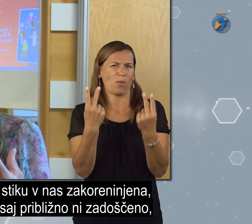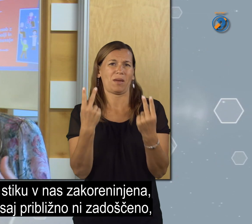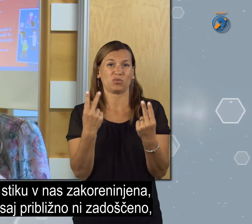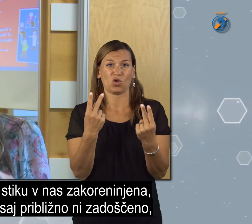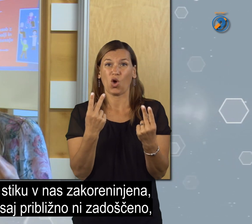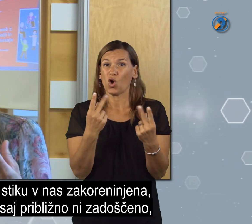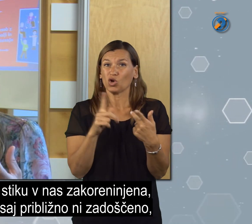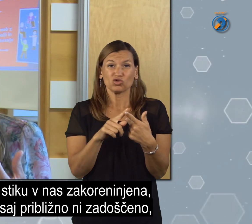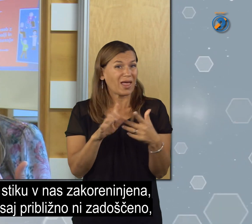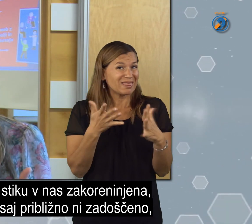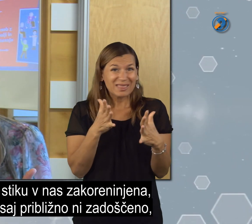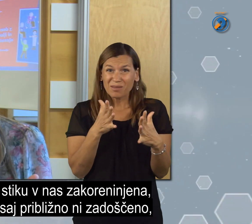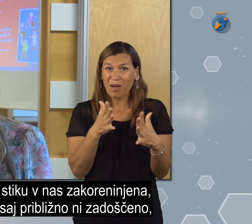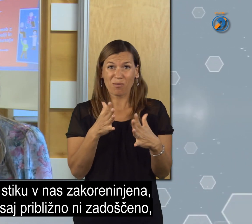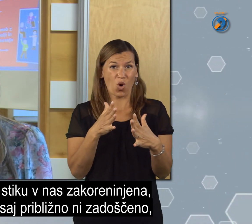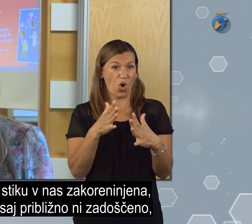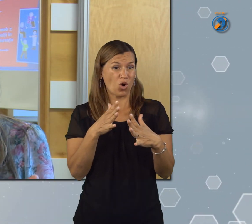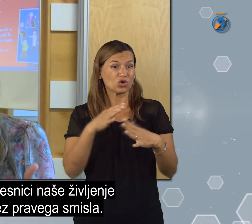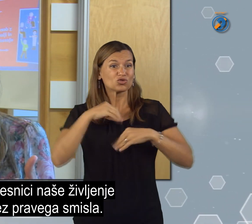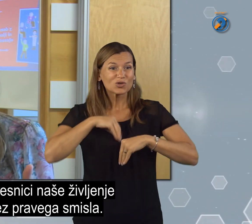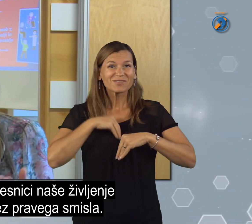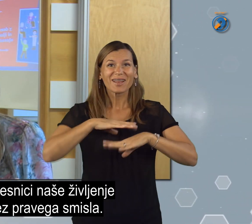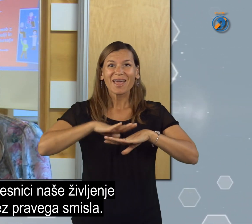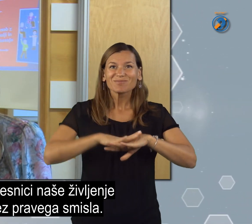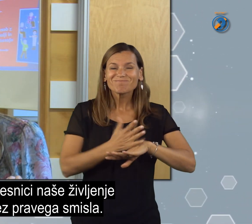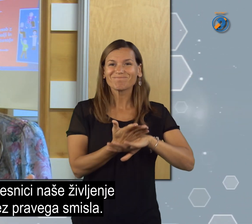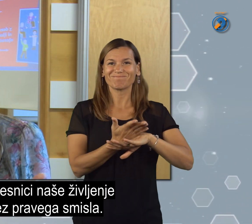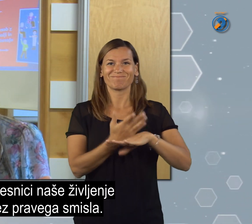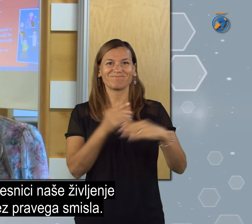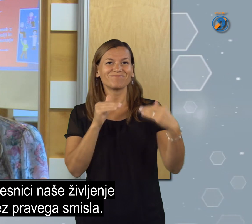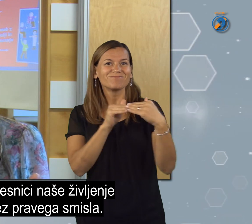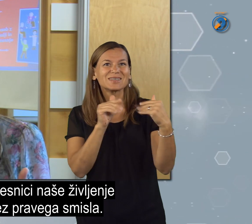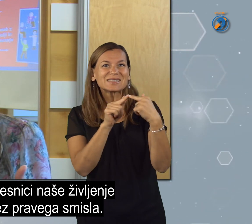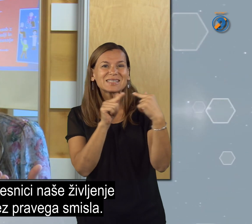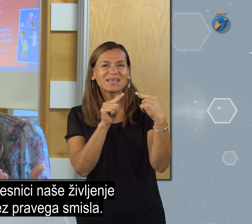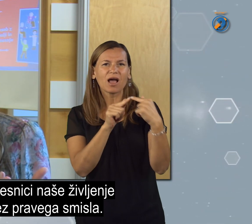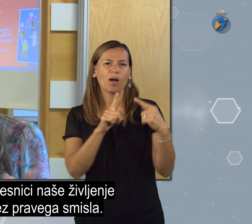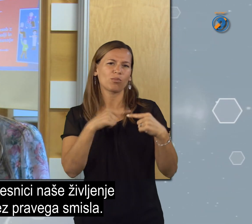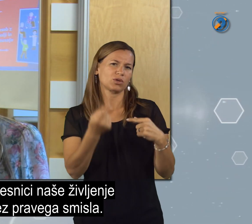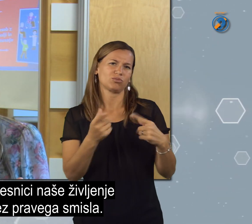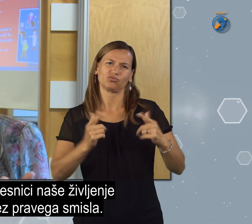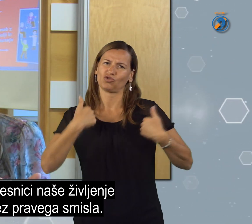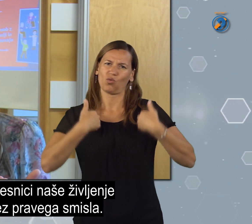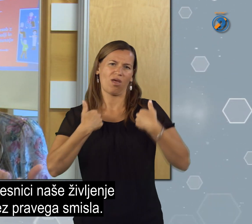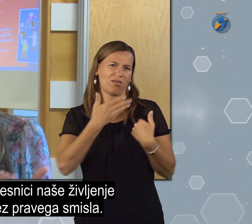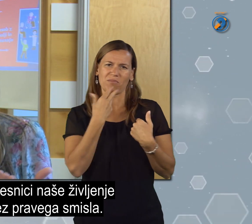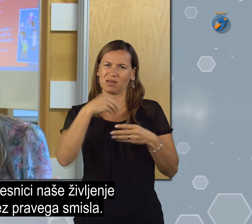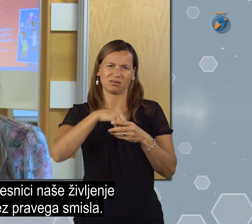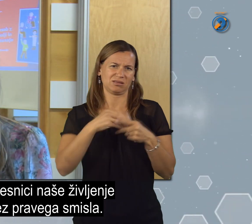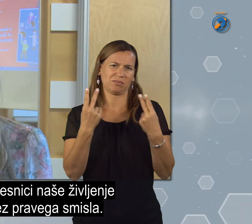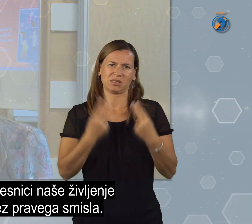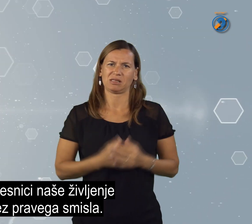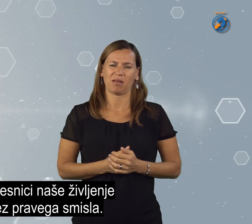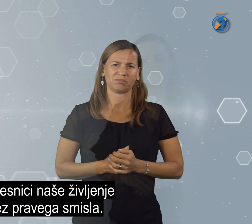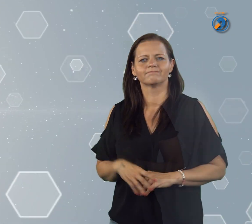da če njej vsaj približno ni zadoščeno, je v resnici naše življenje brez enega res tazga